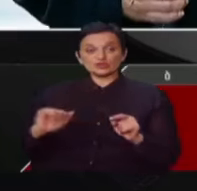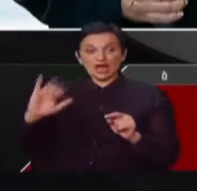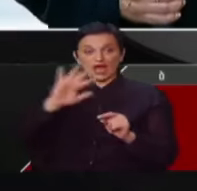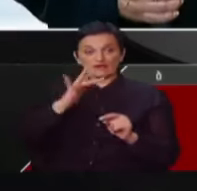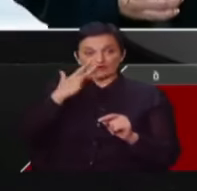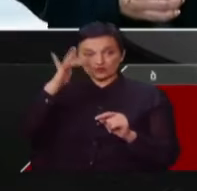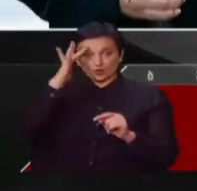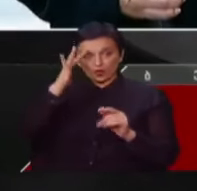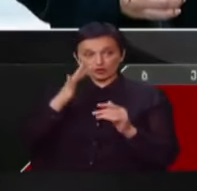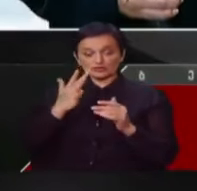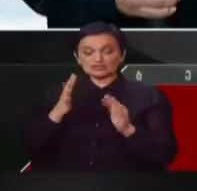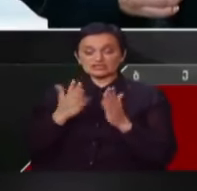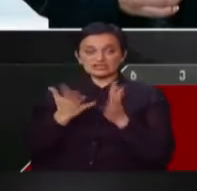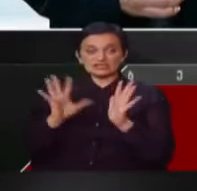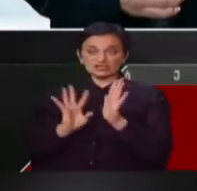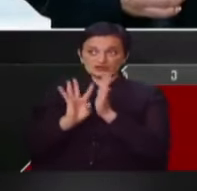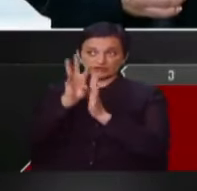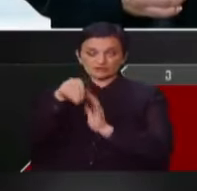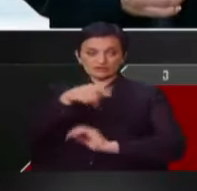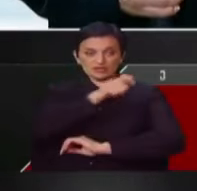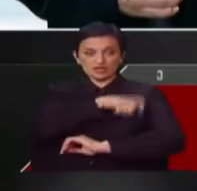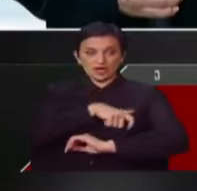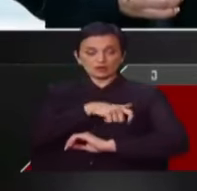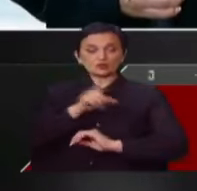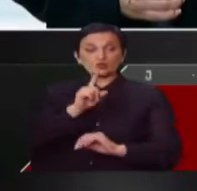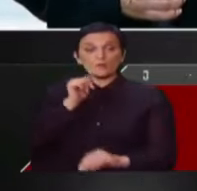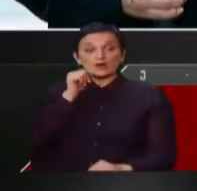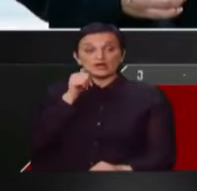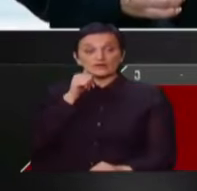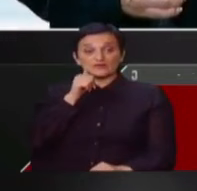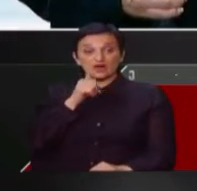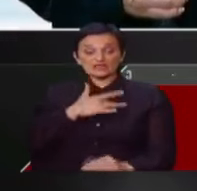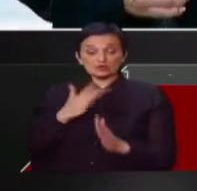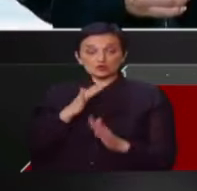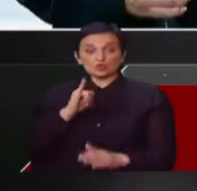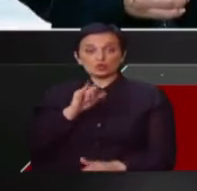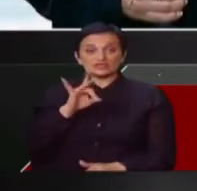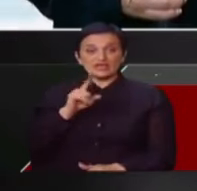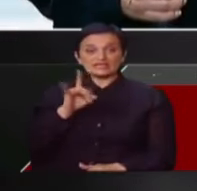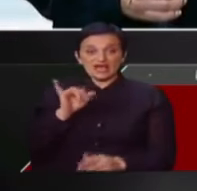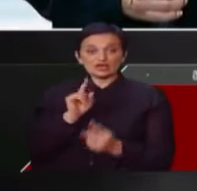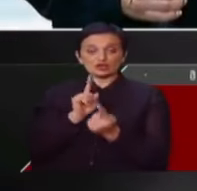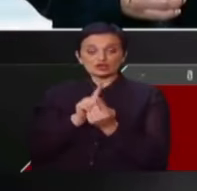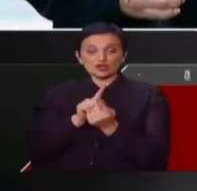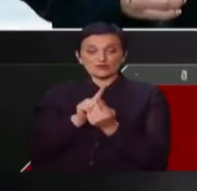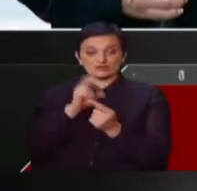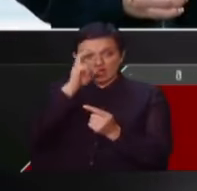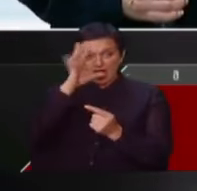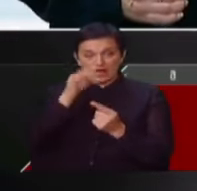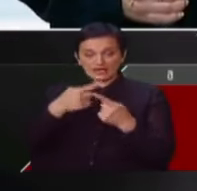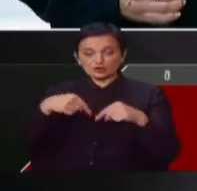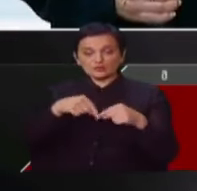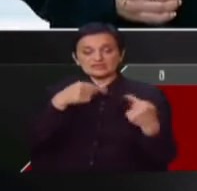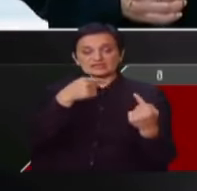ევროატლანტიკურ სივრცეში გაწევრიანებისთვის. ცნობილი არის, რომ ხვალ სავარაუდოდ უზრაზეია შეხვდება სამოქალაქო სექტორის